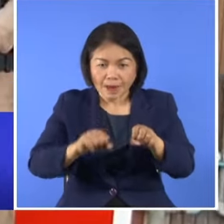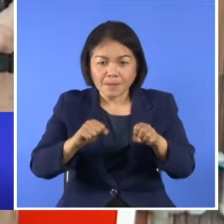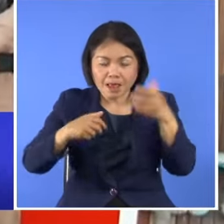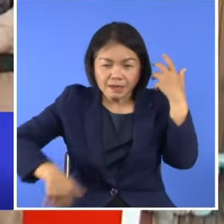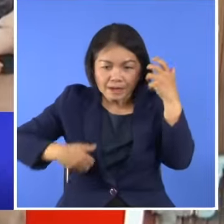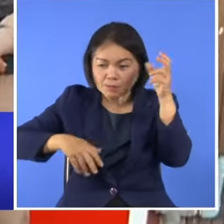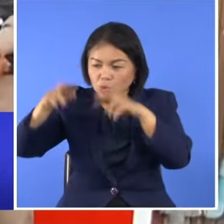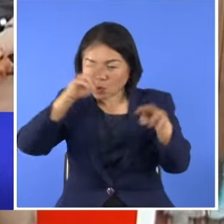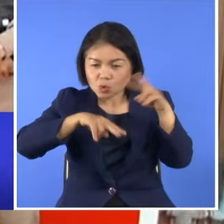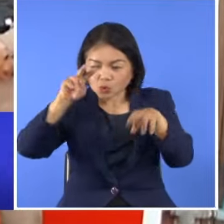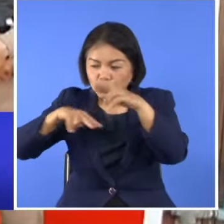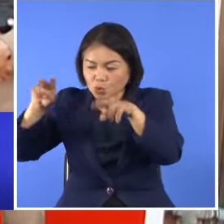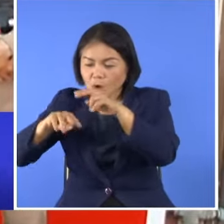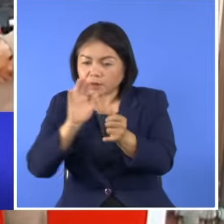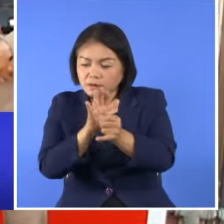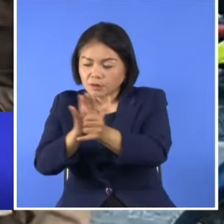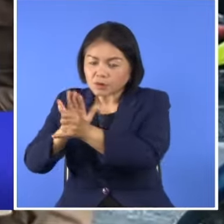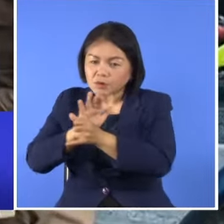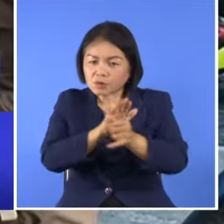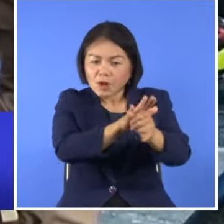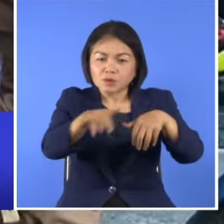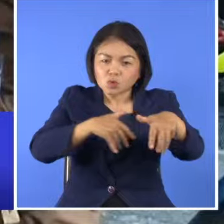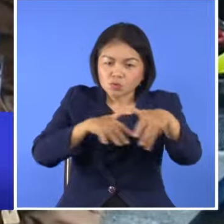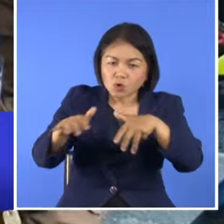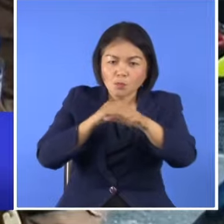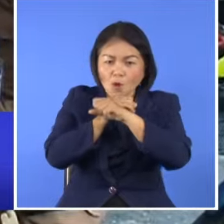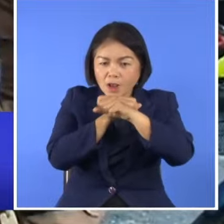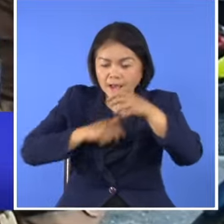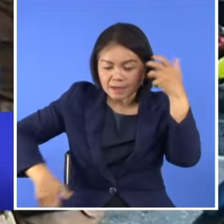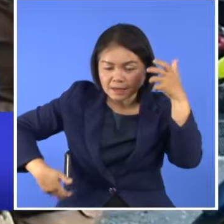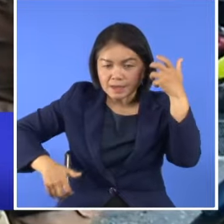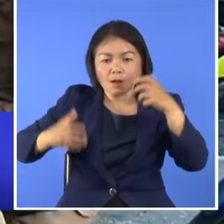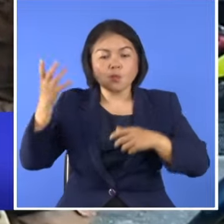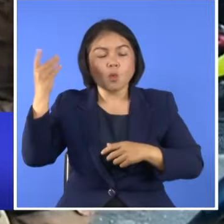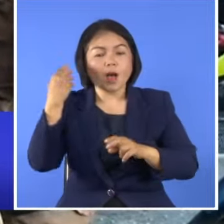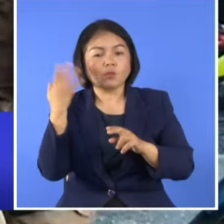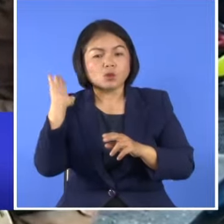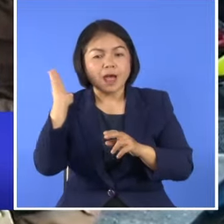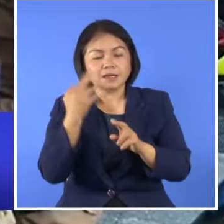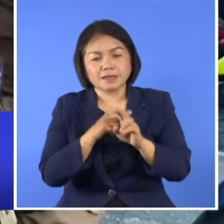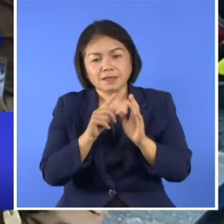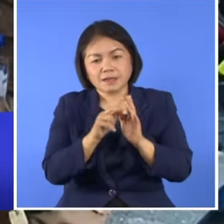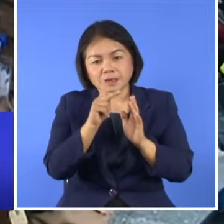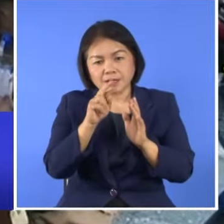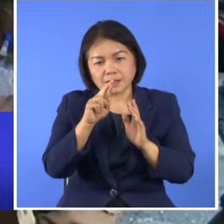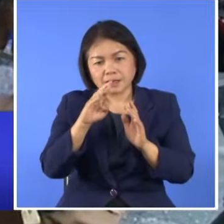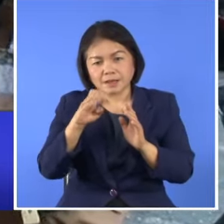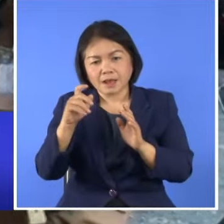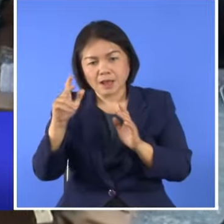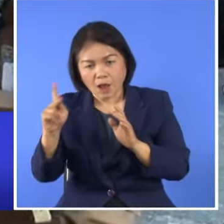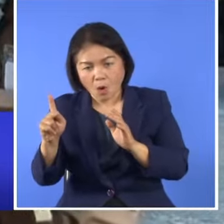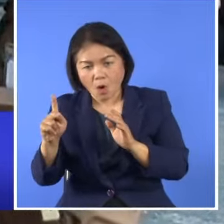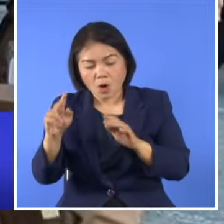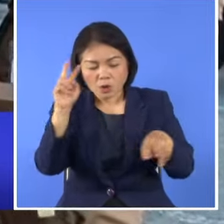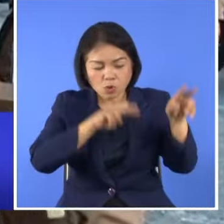ตรวจตราและก็ดูแลความปลอดภัยให้กับชาวบ้านเนี่ยนะเมื่อวานนี้นายเกริกวิทย์ภูมิภูมิพยัคฆ์หัวหน้าเขตห้ามล่า